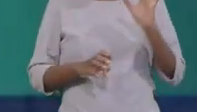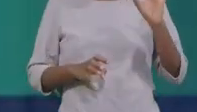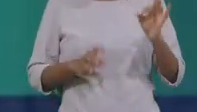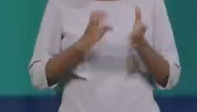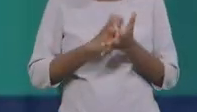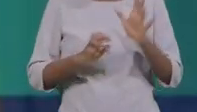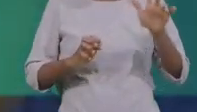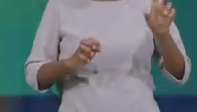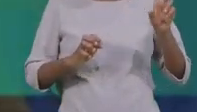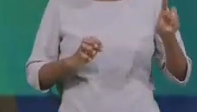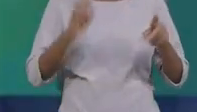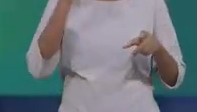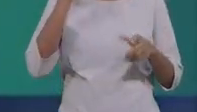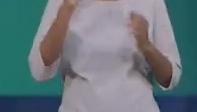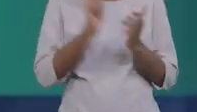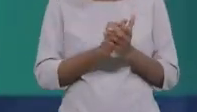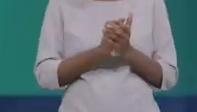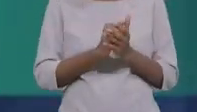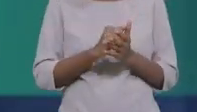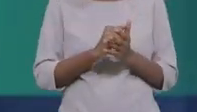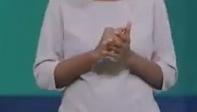la septième chose,